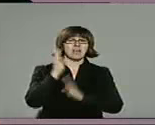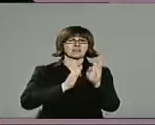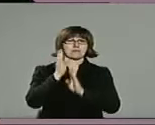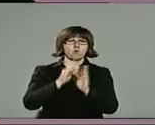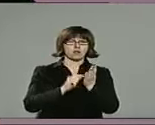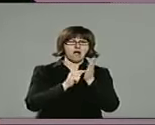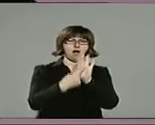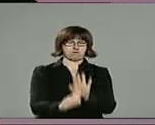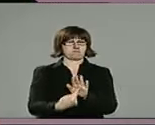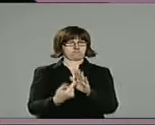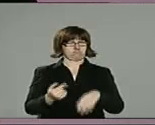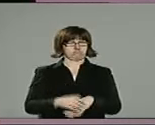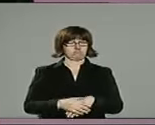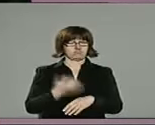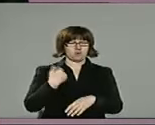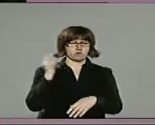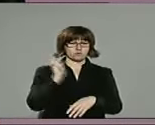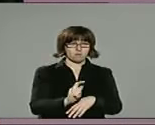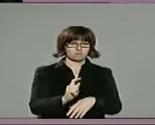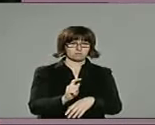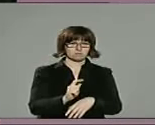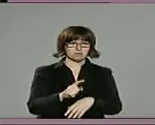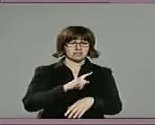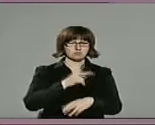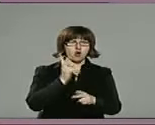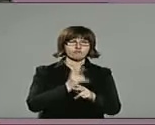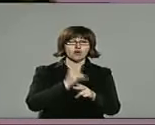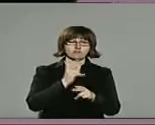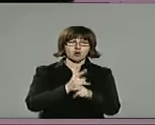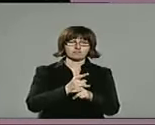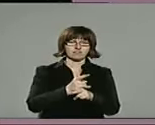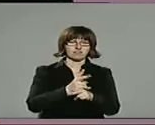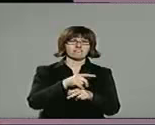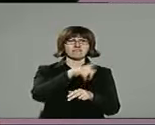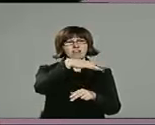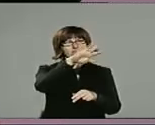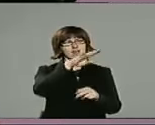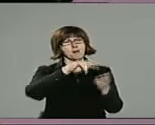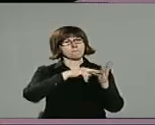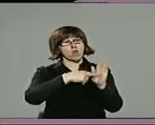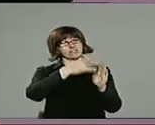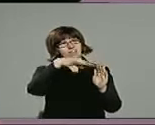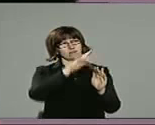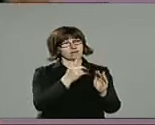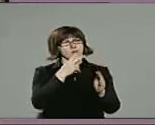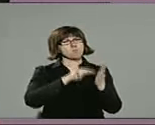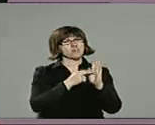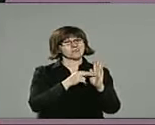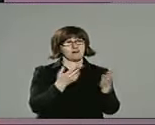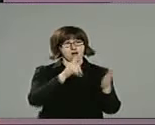Sozialdemokraten identifiziert. Wenn ich heute hingehe, bin ich oft nur einer von denen aus der Politik da, ein